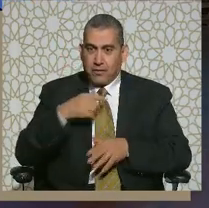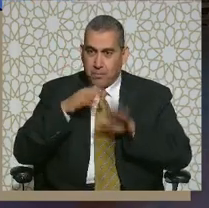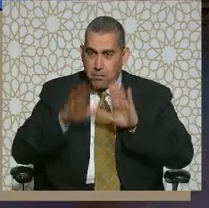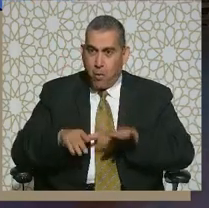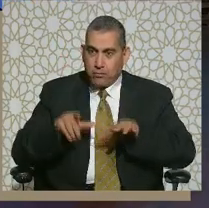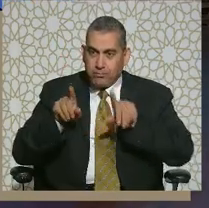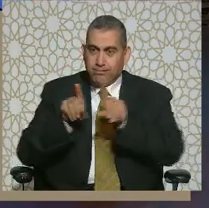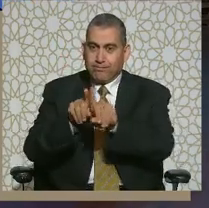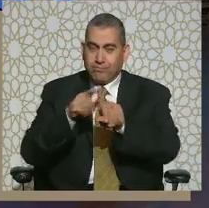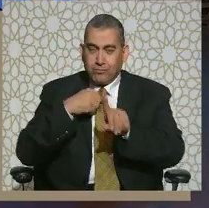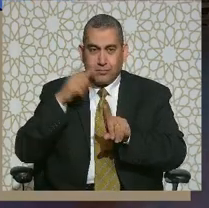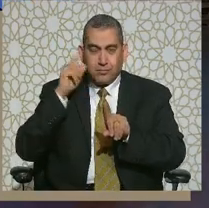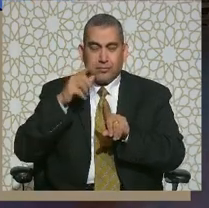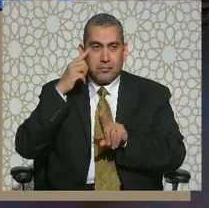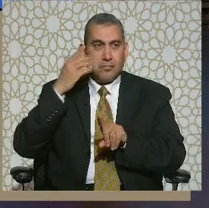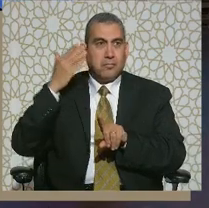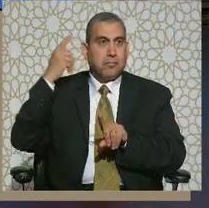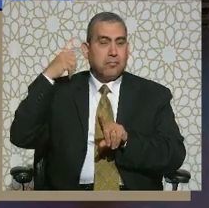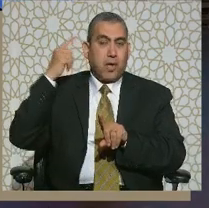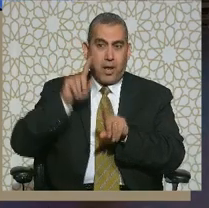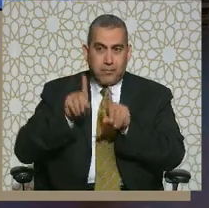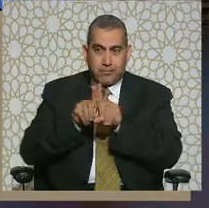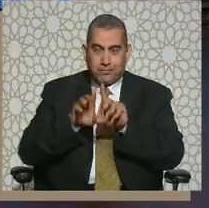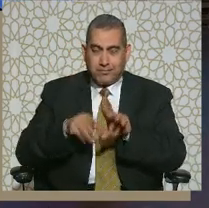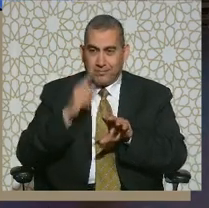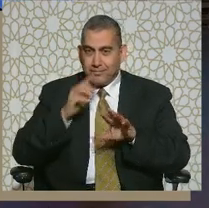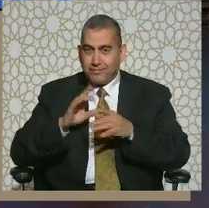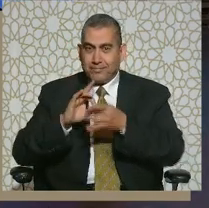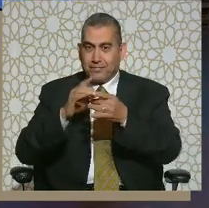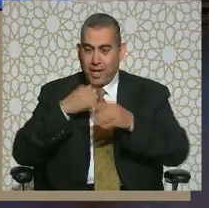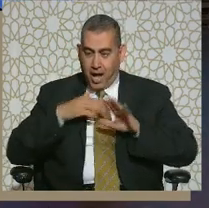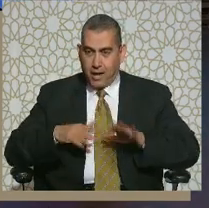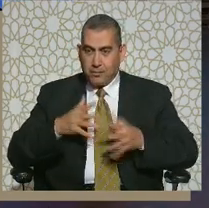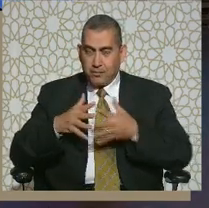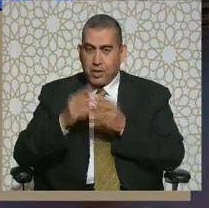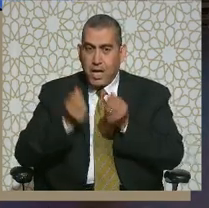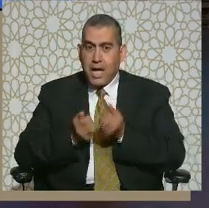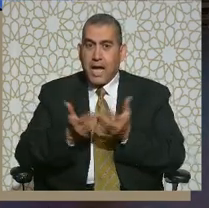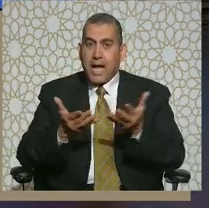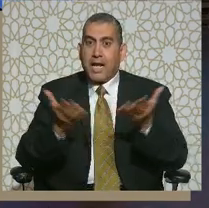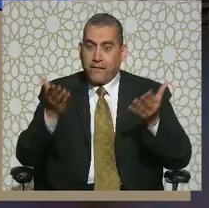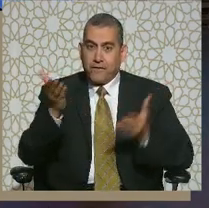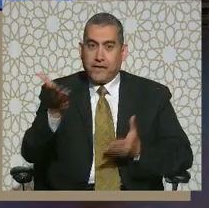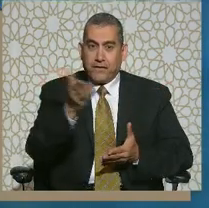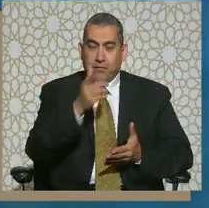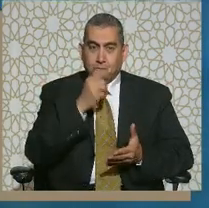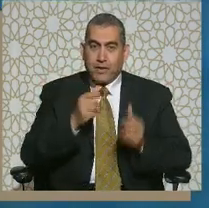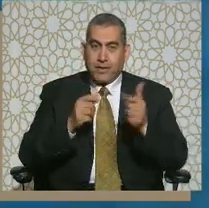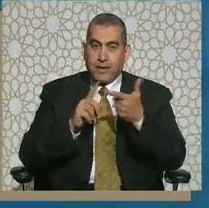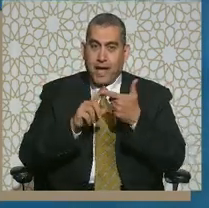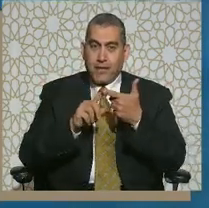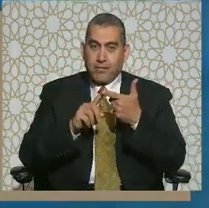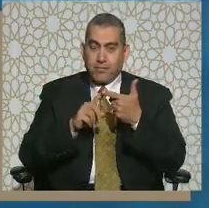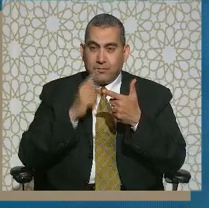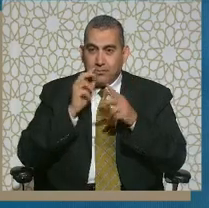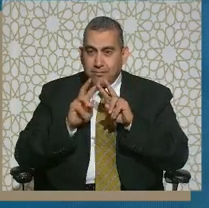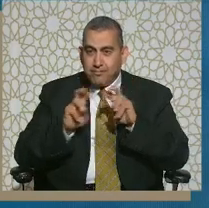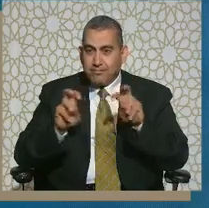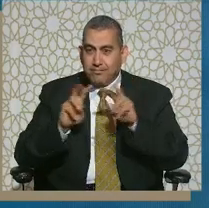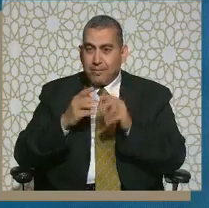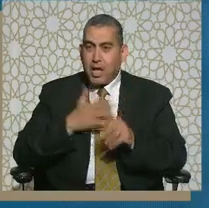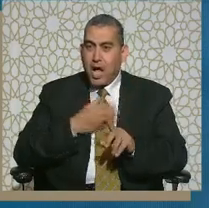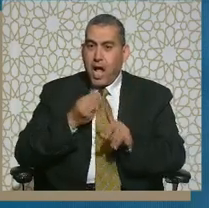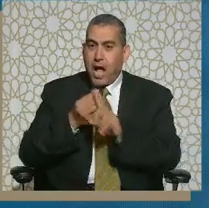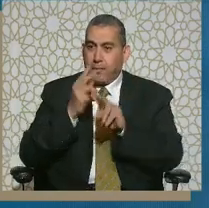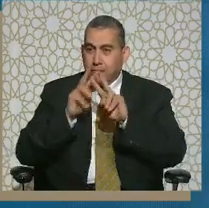تبقاش قاعد معاهم ومتله عنهم عيش معاهم هتلاقي خير كتير عندهم تاني حاجه تفقد احبابك